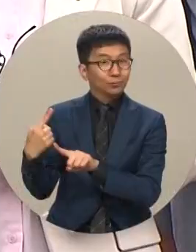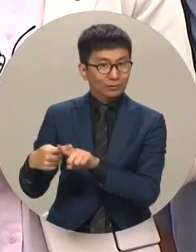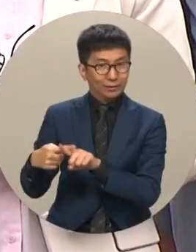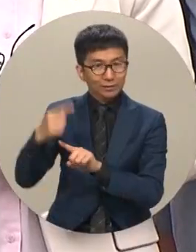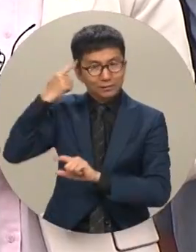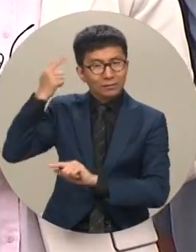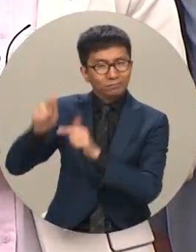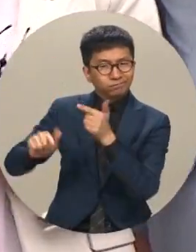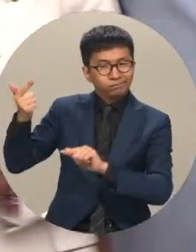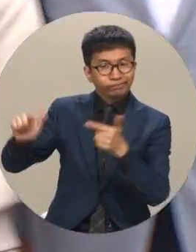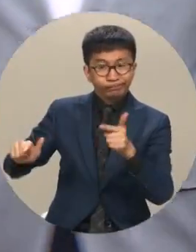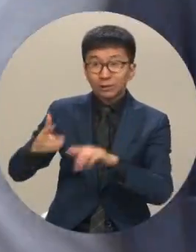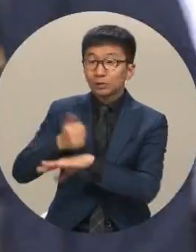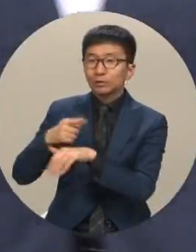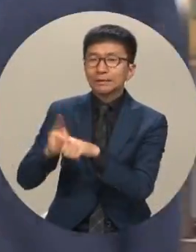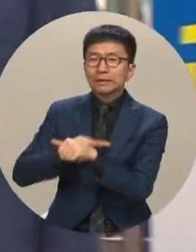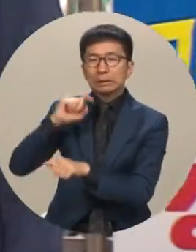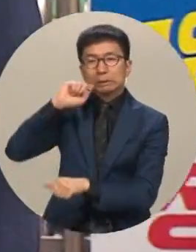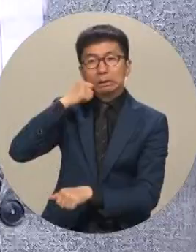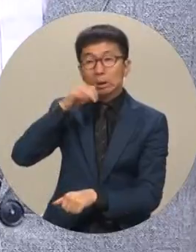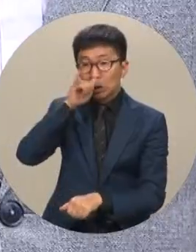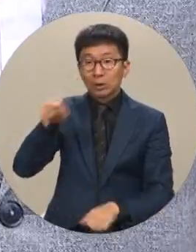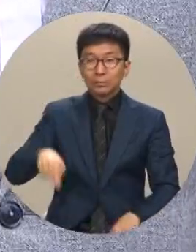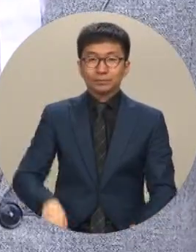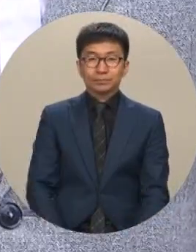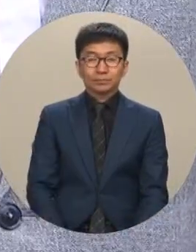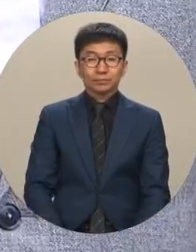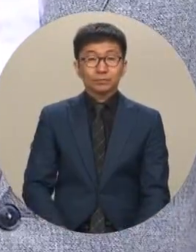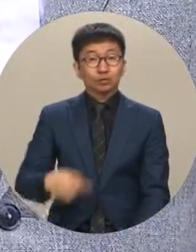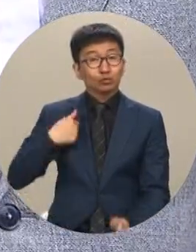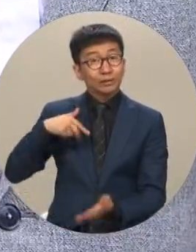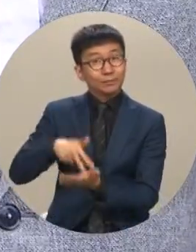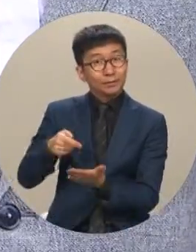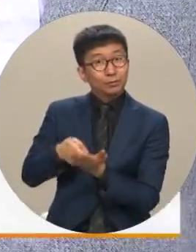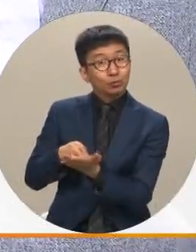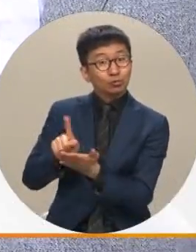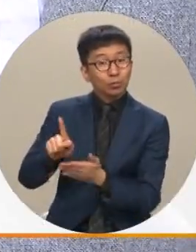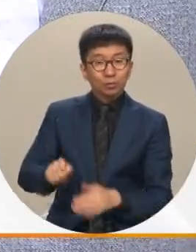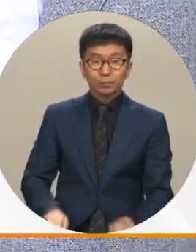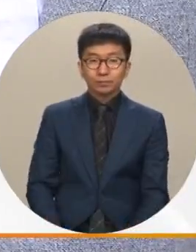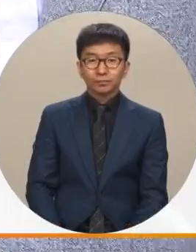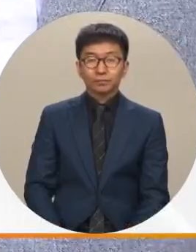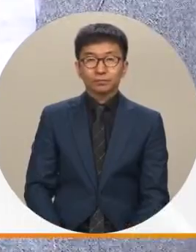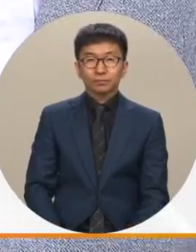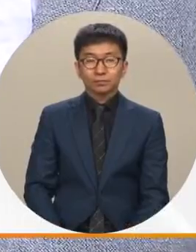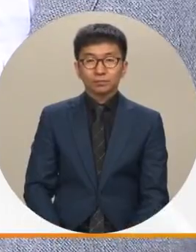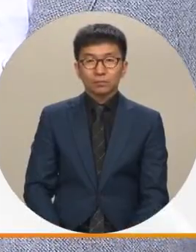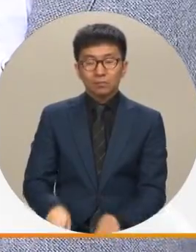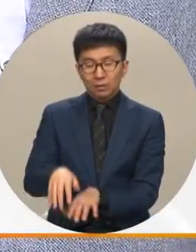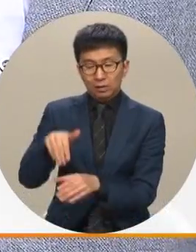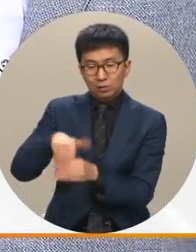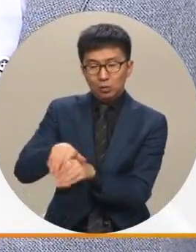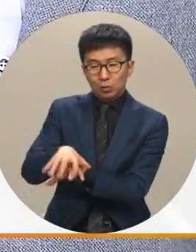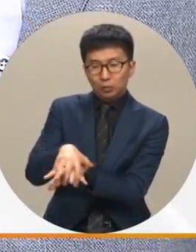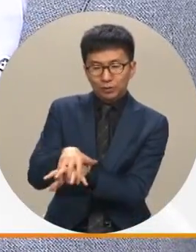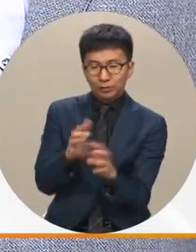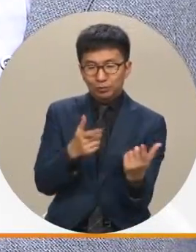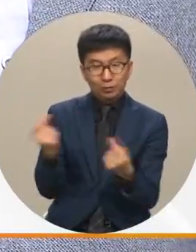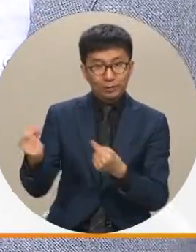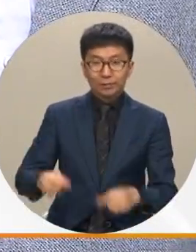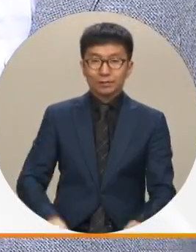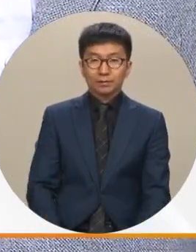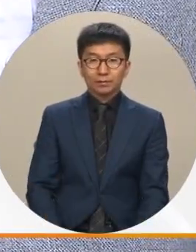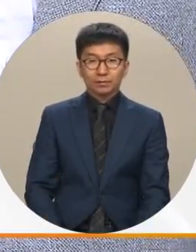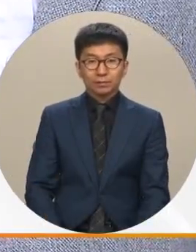이견이 생기면서 진통을 겪었습니다 저희가 처음에 요구한 것은 동일한 선거인단 수를 구성을 해서 동일한